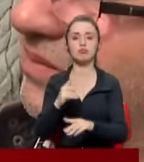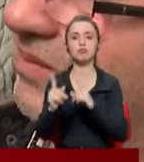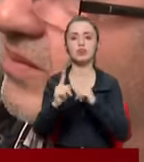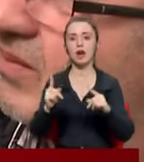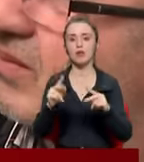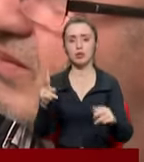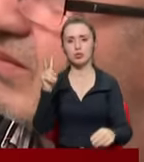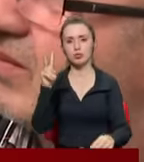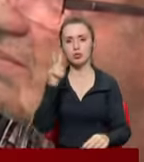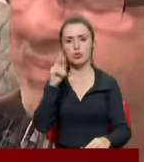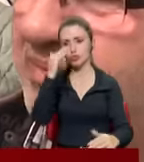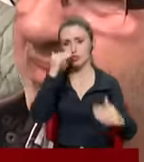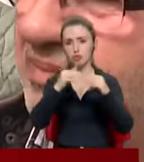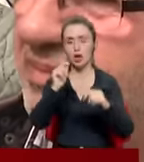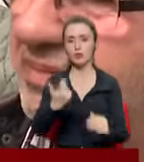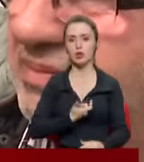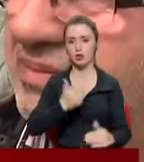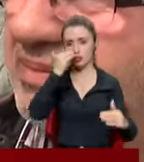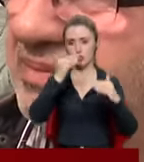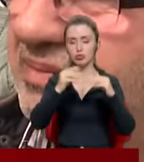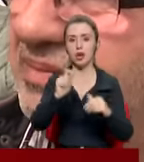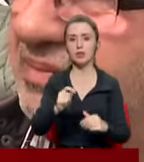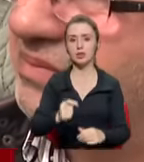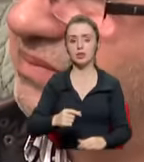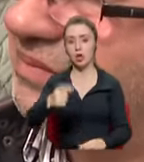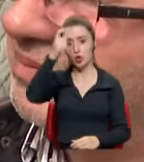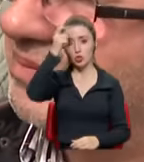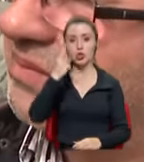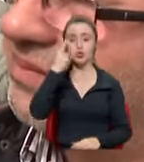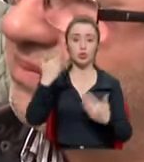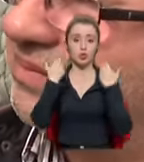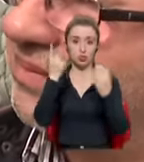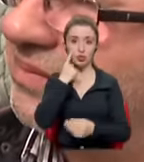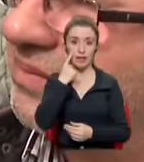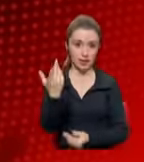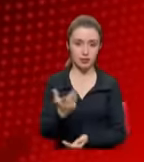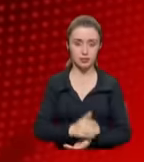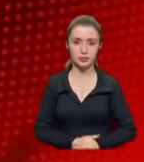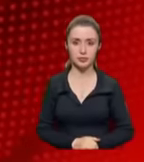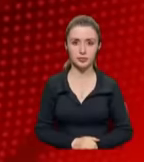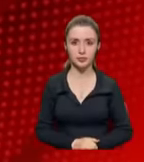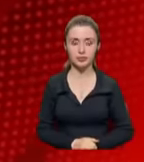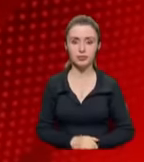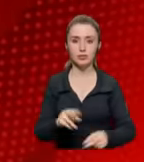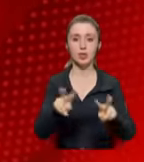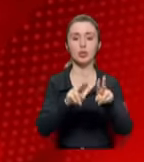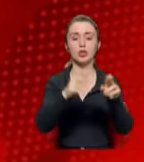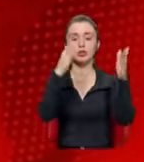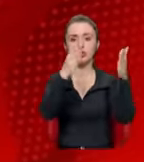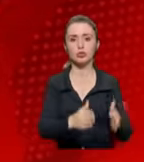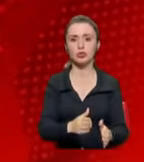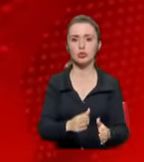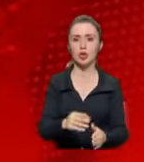sonuçlarına uysunlar Kanunlara uysunlar Burası hukuk devleti Türkiye Cumhuriyeti bir hukuk devletidir kurum Dün nasıl